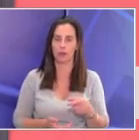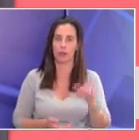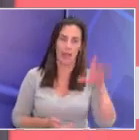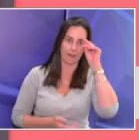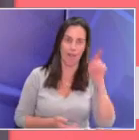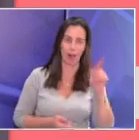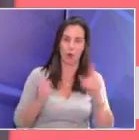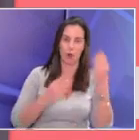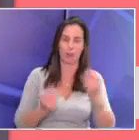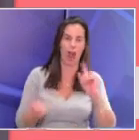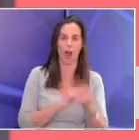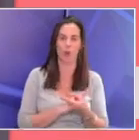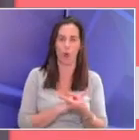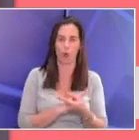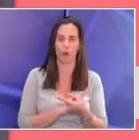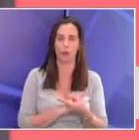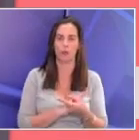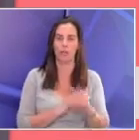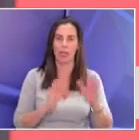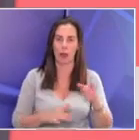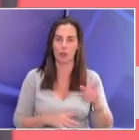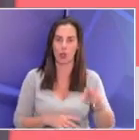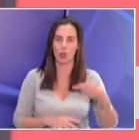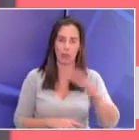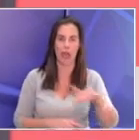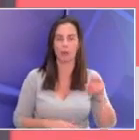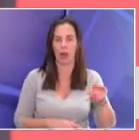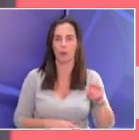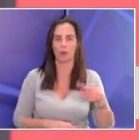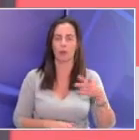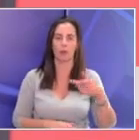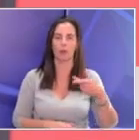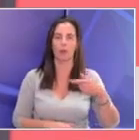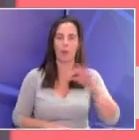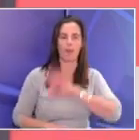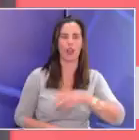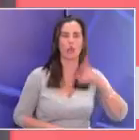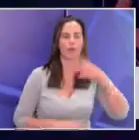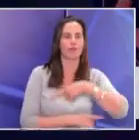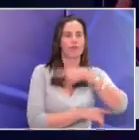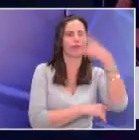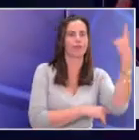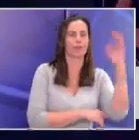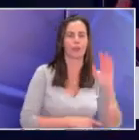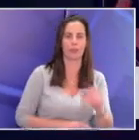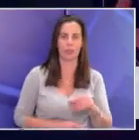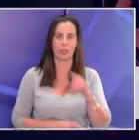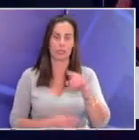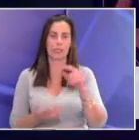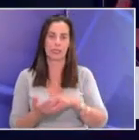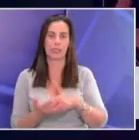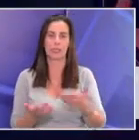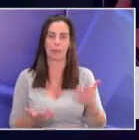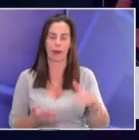שאצל גברים קורה דבר הפוך לחלוטין, שככל שיש להם יותר ילדים, ככה הם דווקא הולכים ומרוויחים מתקדמים. ומתקדמים. כן. זה סיבה